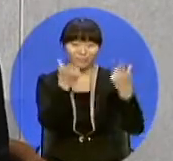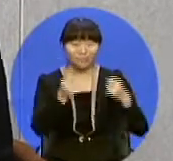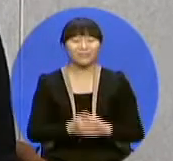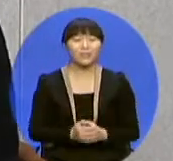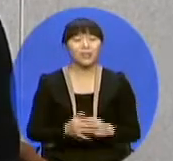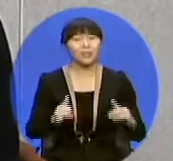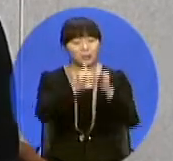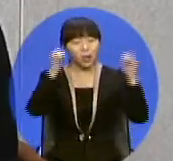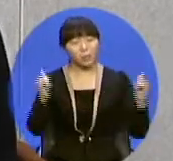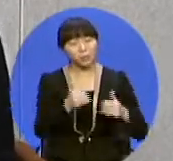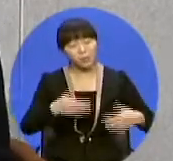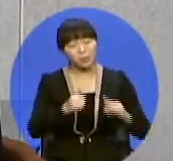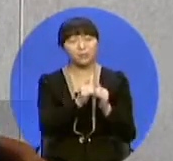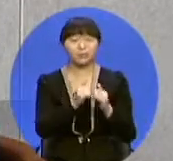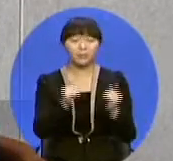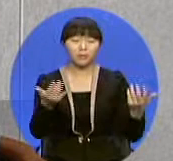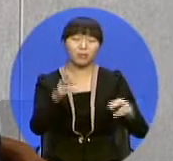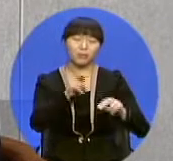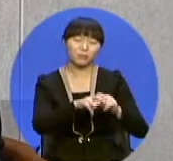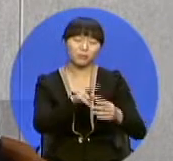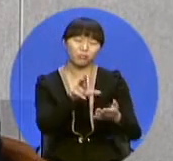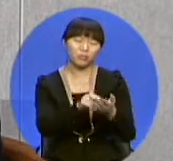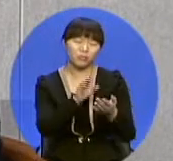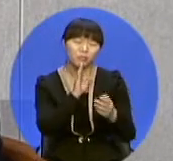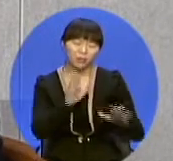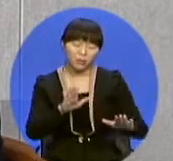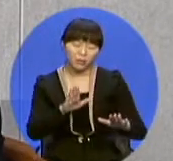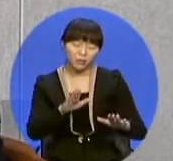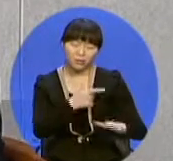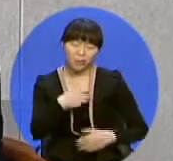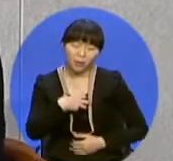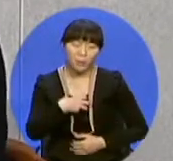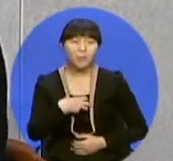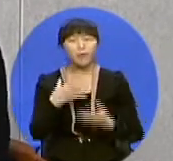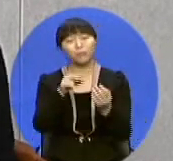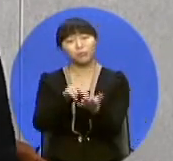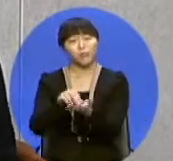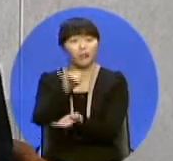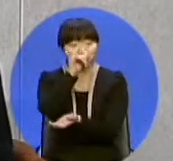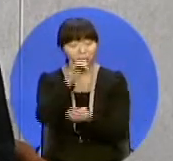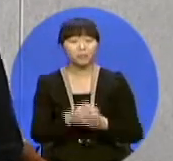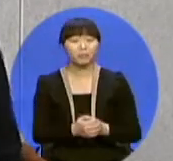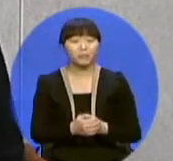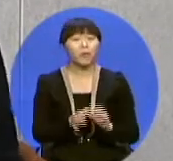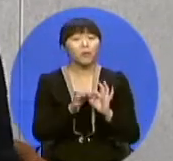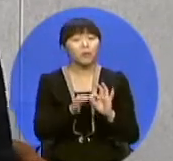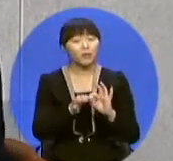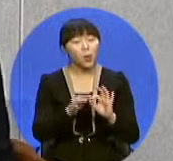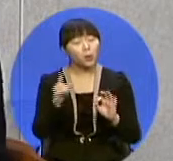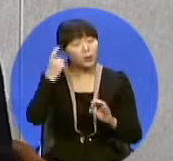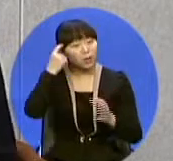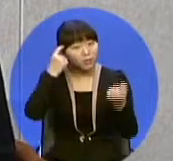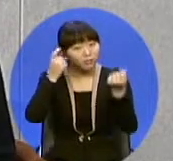그 사회적 약자의 일자리 문제가 정말 시급하고 또 많은 문제점들이 있거든요. 이런 부분에 대해서는